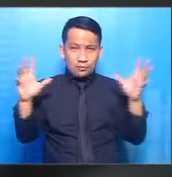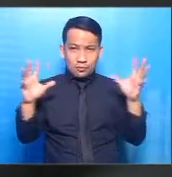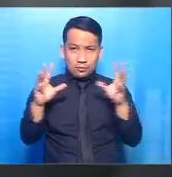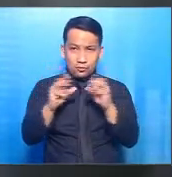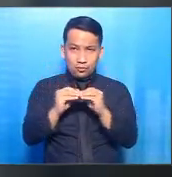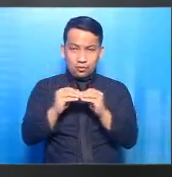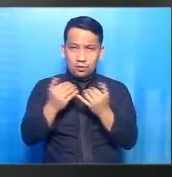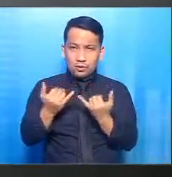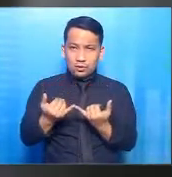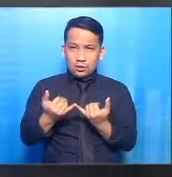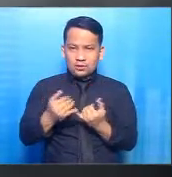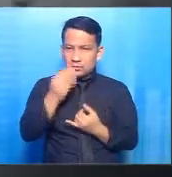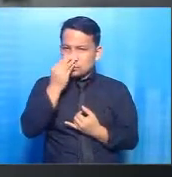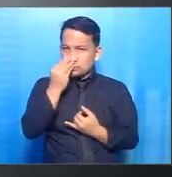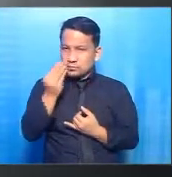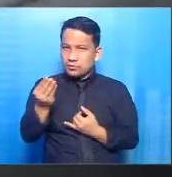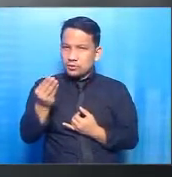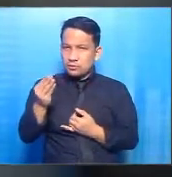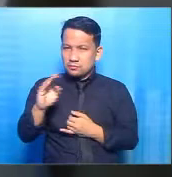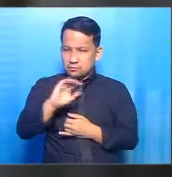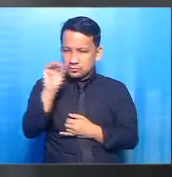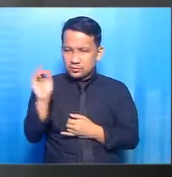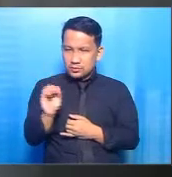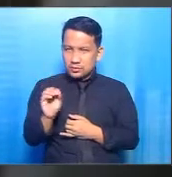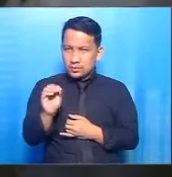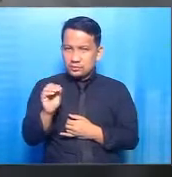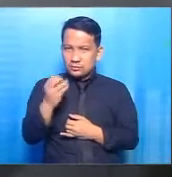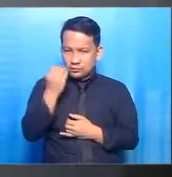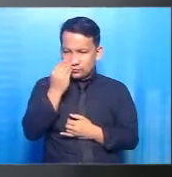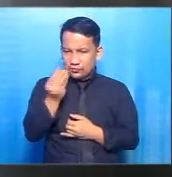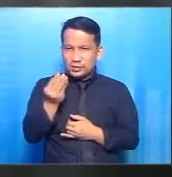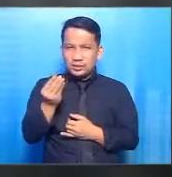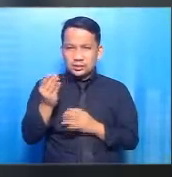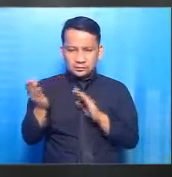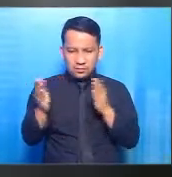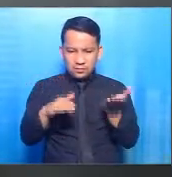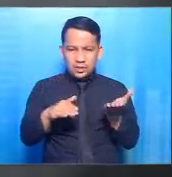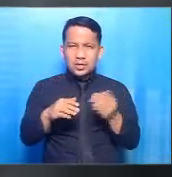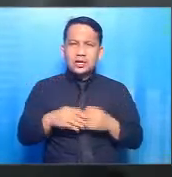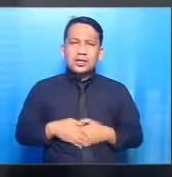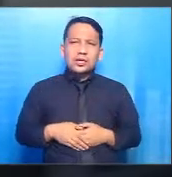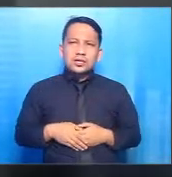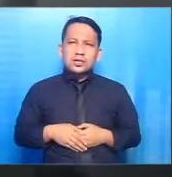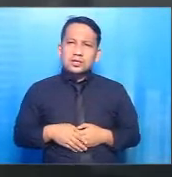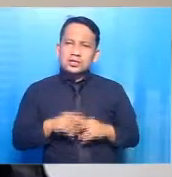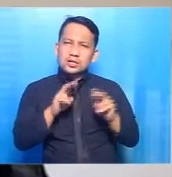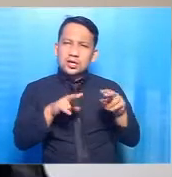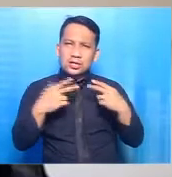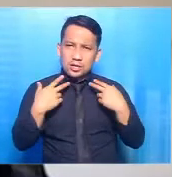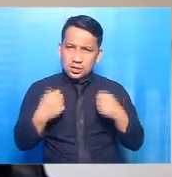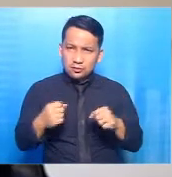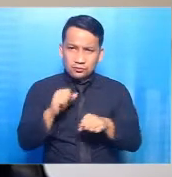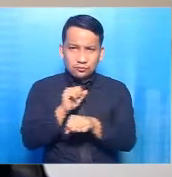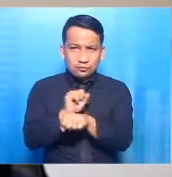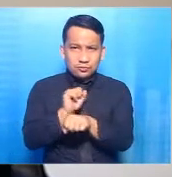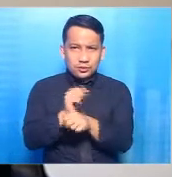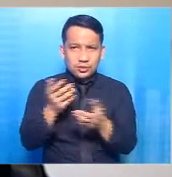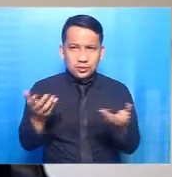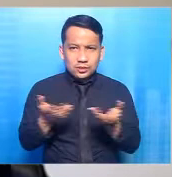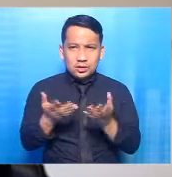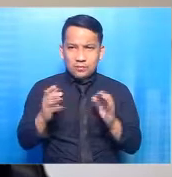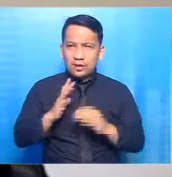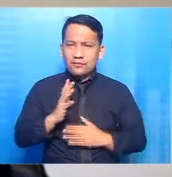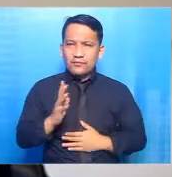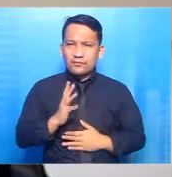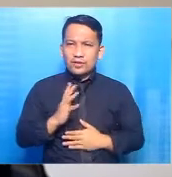bilang ng kaso, maliit na porsyento lang ang nasasawi. Nakikita natin na ang ating mga healthcare workers, mas sanay na